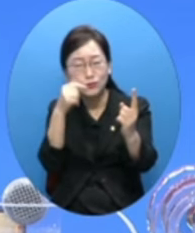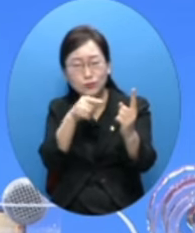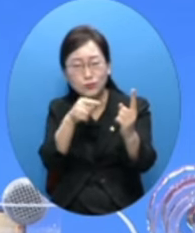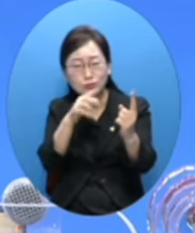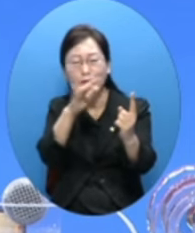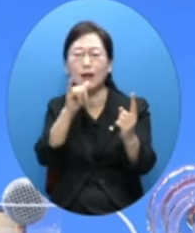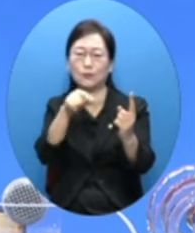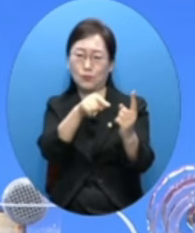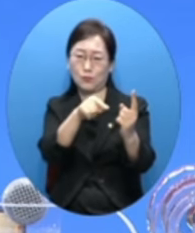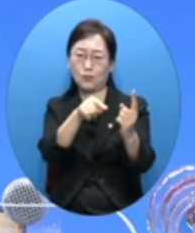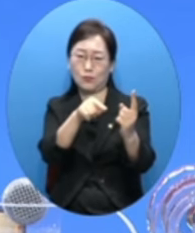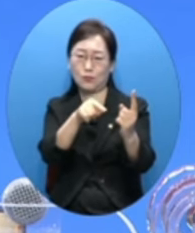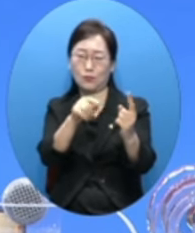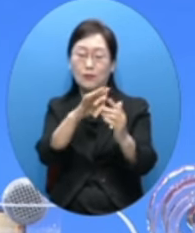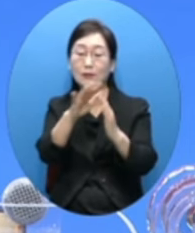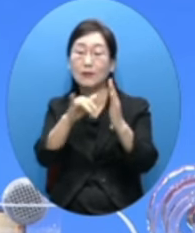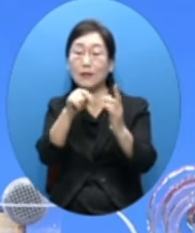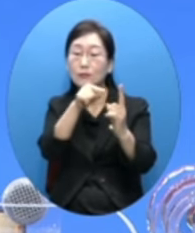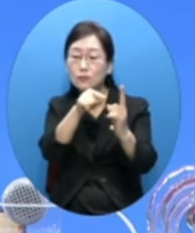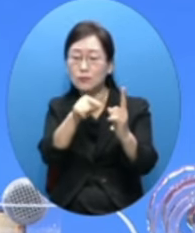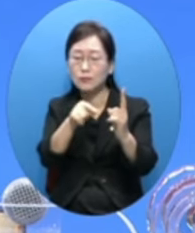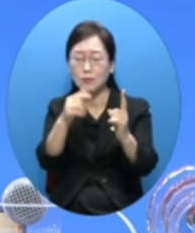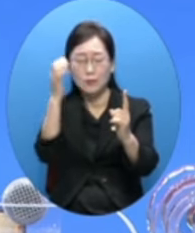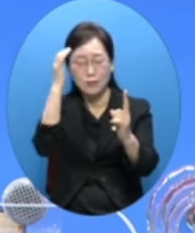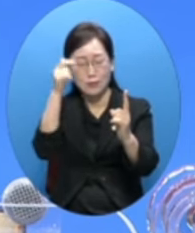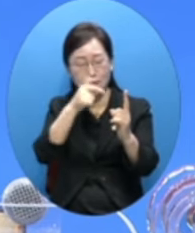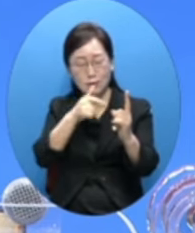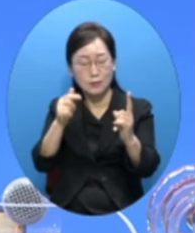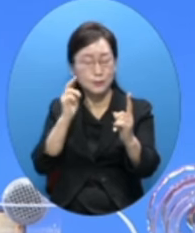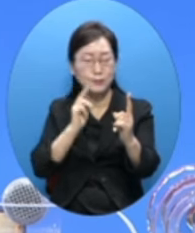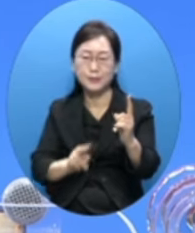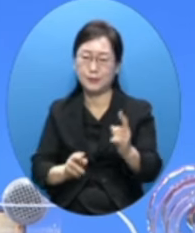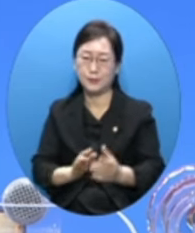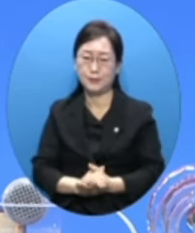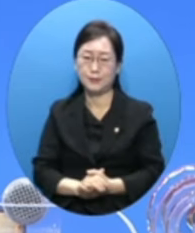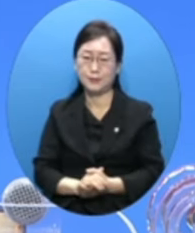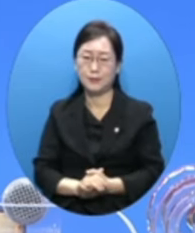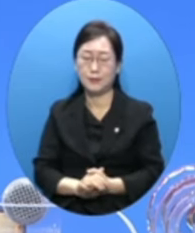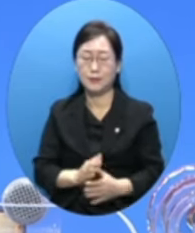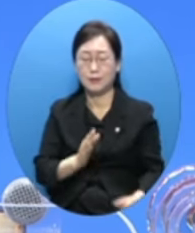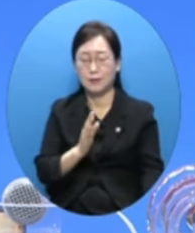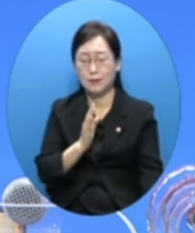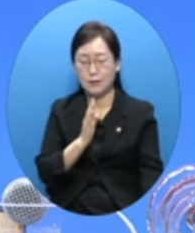가족일 때는 고통이 더욱 심할 수밖에 없습니다. 아주